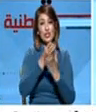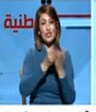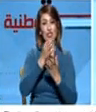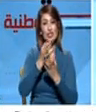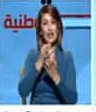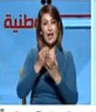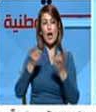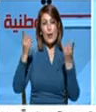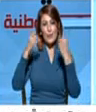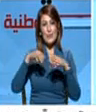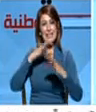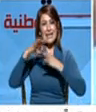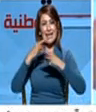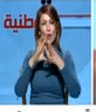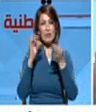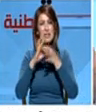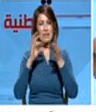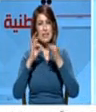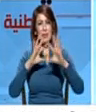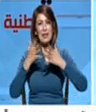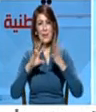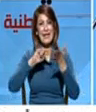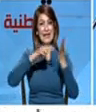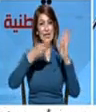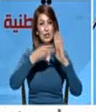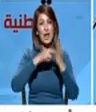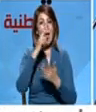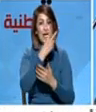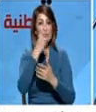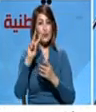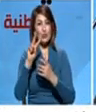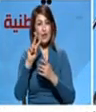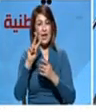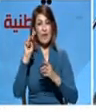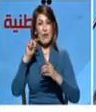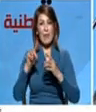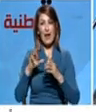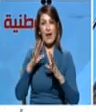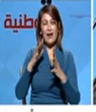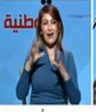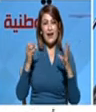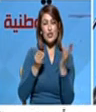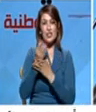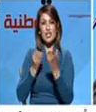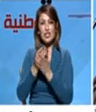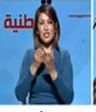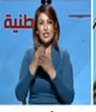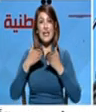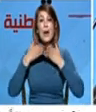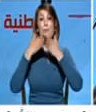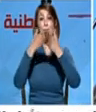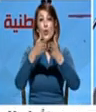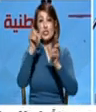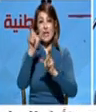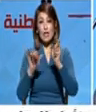يتحدث عليها اه سيد احمد مع انه اه جزء من الصحه الالكترونيه بالفعل فما هي البنت وبيريز موجهه للعمال والمؤسسات